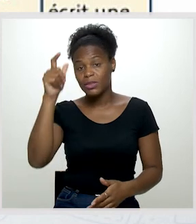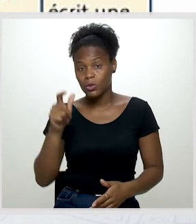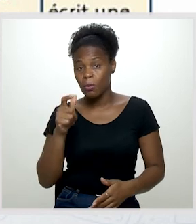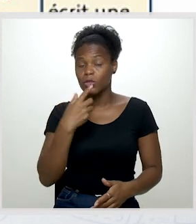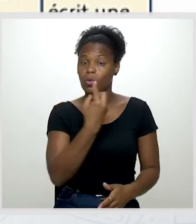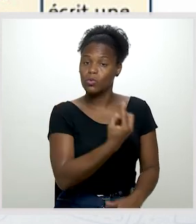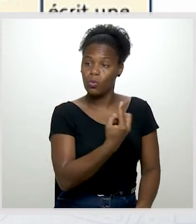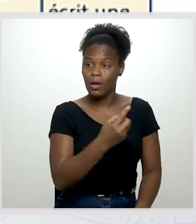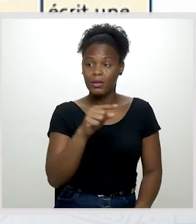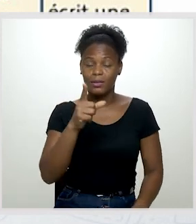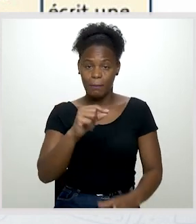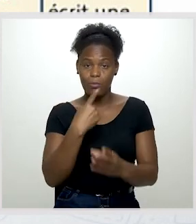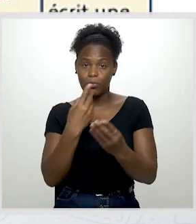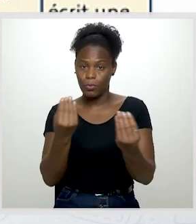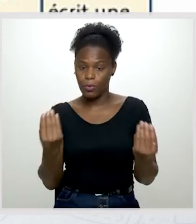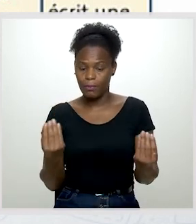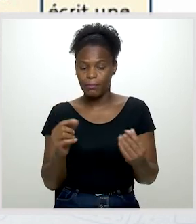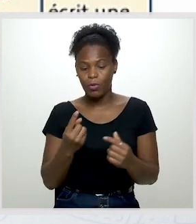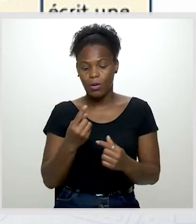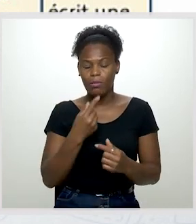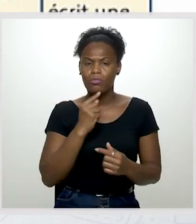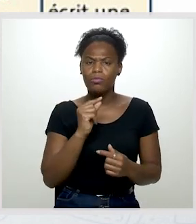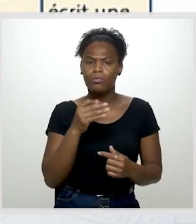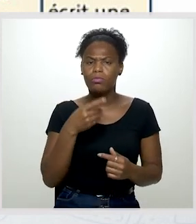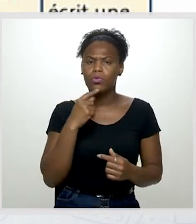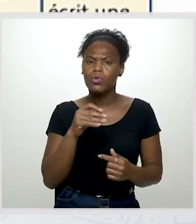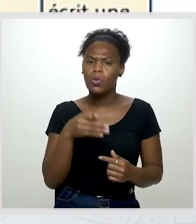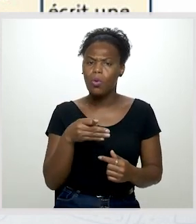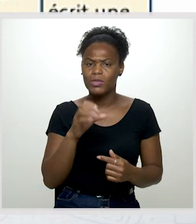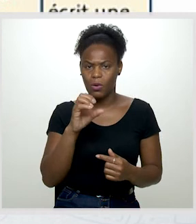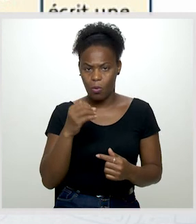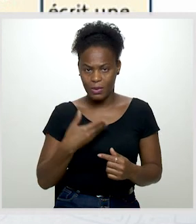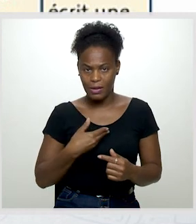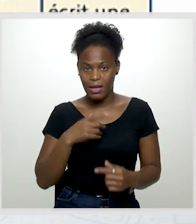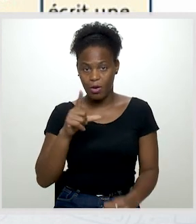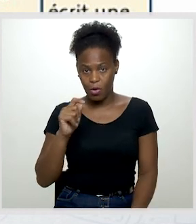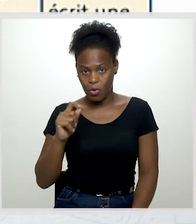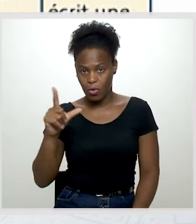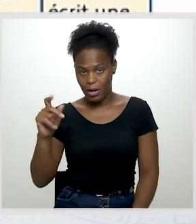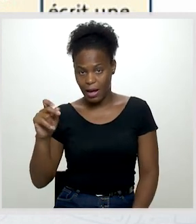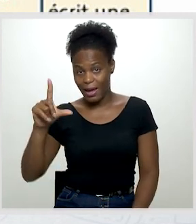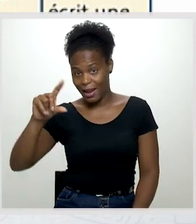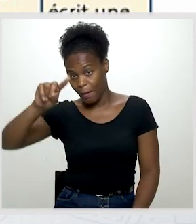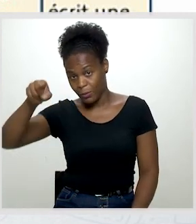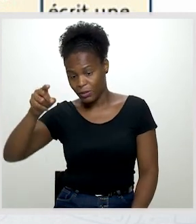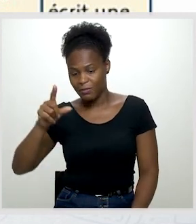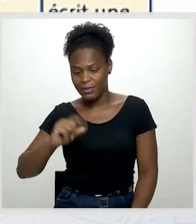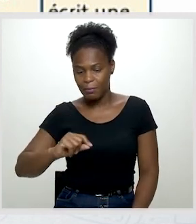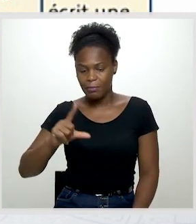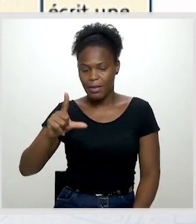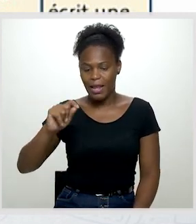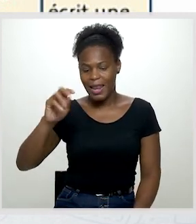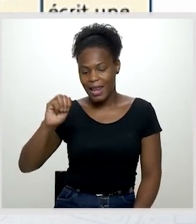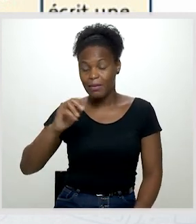troisième personne du singulier et du pluriel. Pour les pronoms COD, le, la, l'apostrophe et